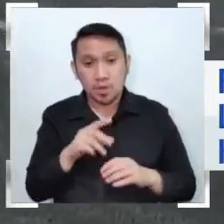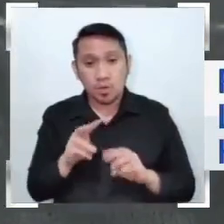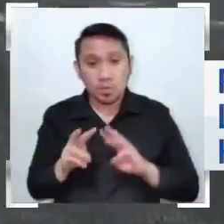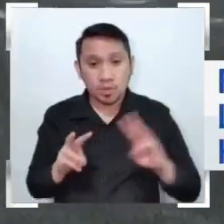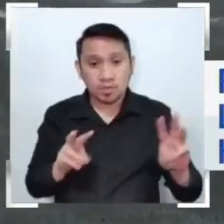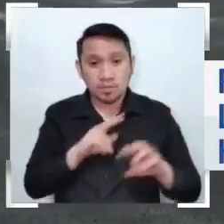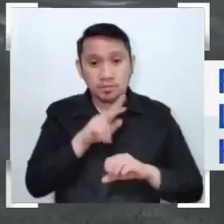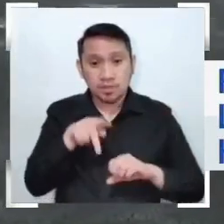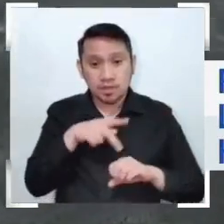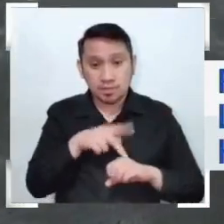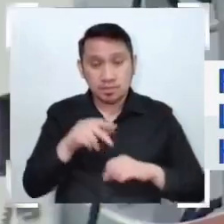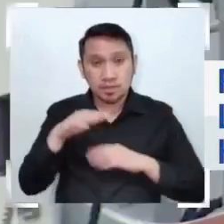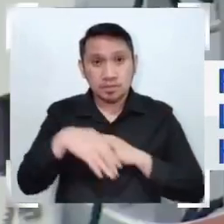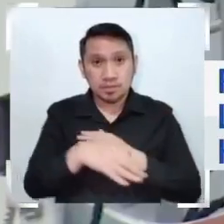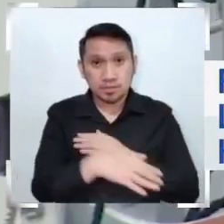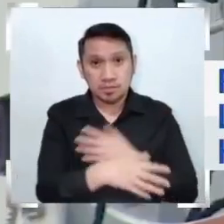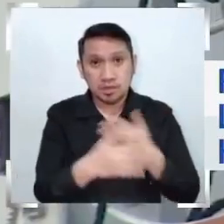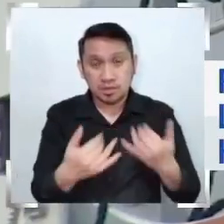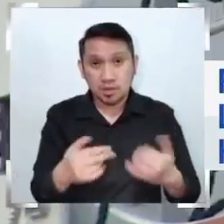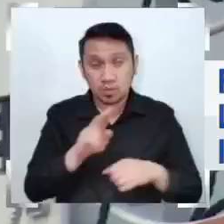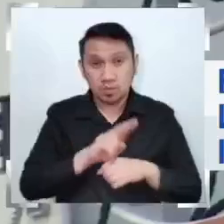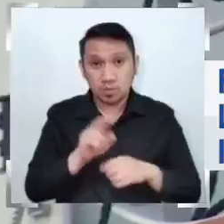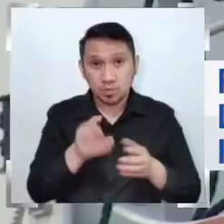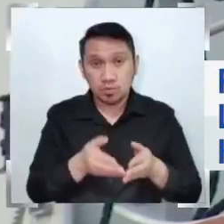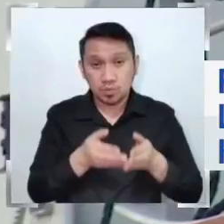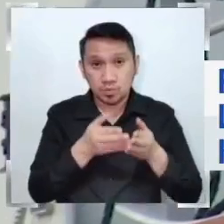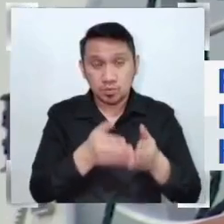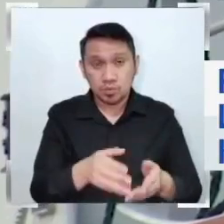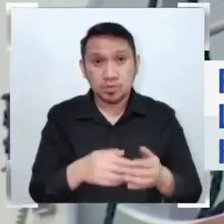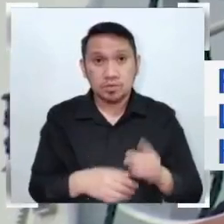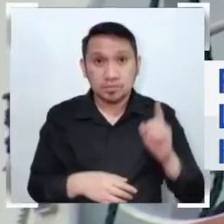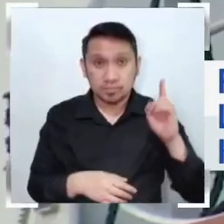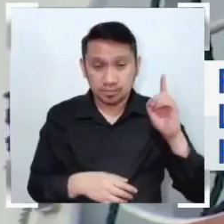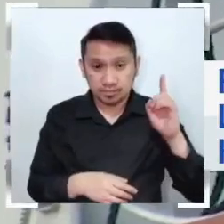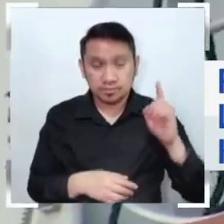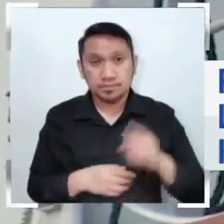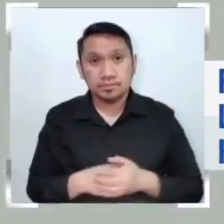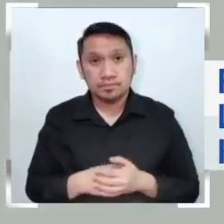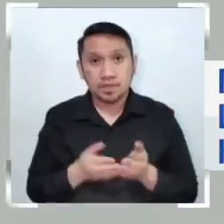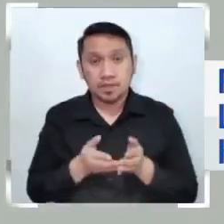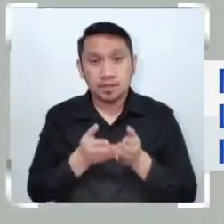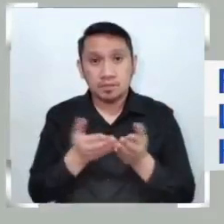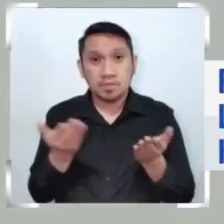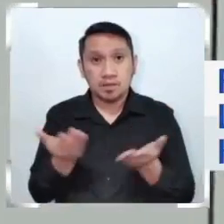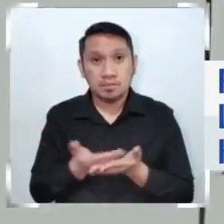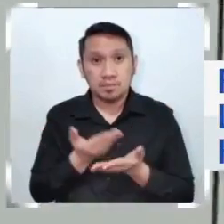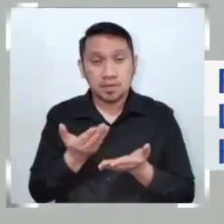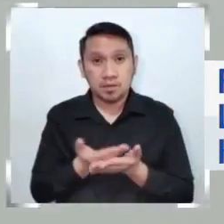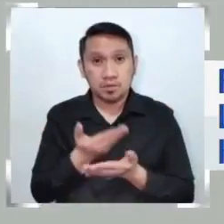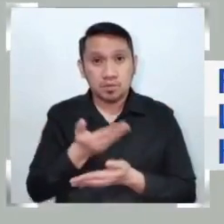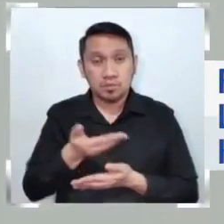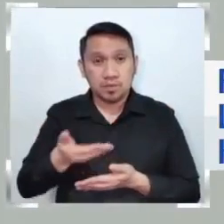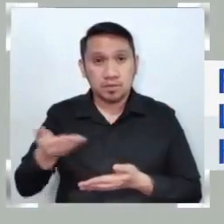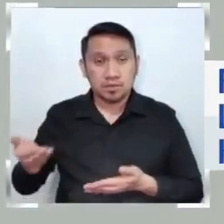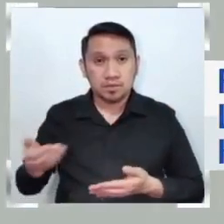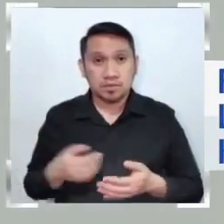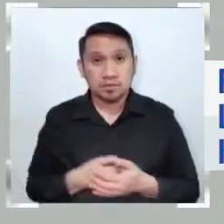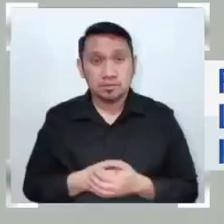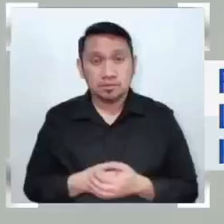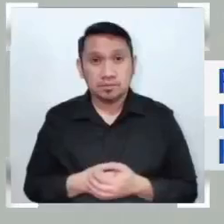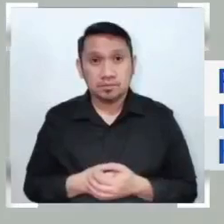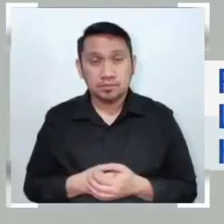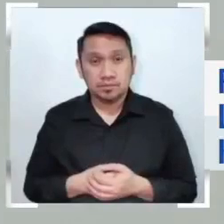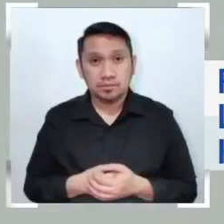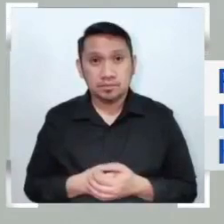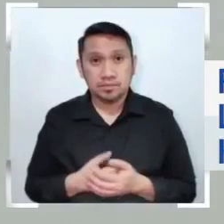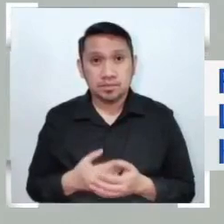sa pagbabantay sa mga teritoryo, kabilang ang BRP Gabriela Silang na makabago ang navigational equipment at matipid sa diesel. Tuwing